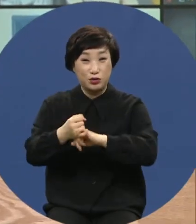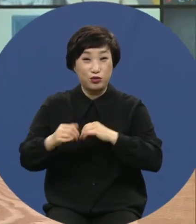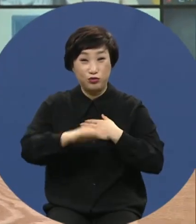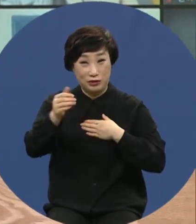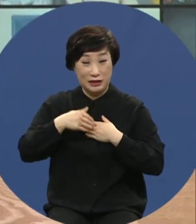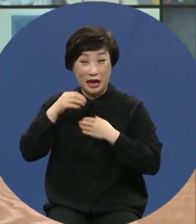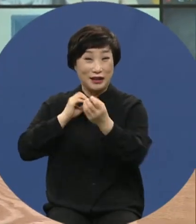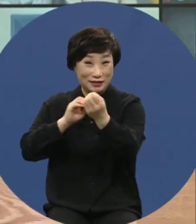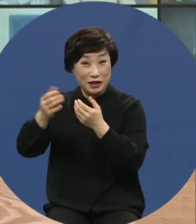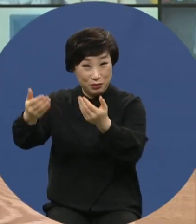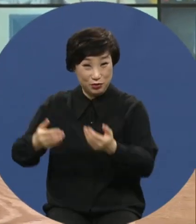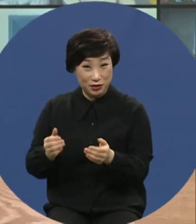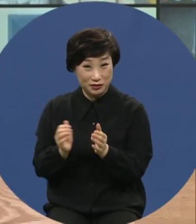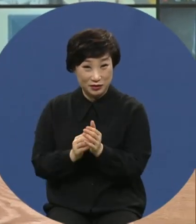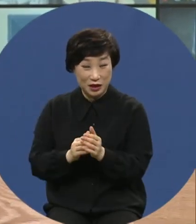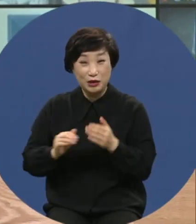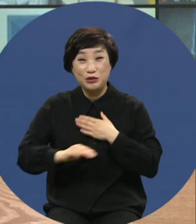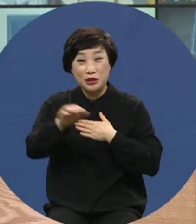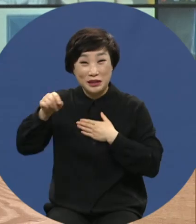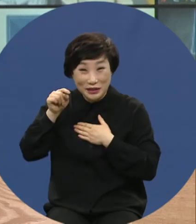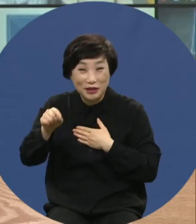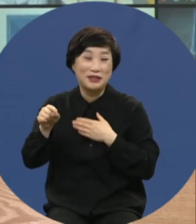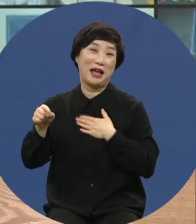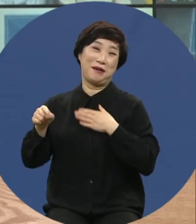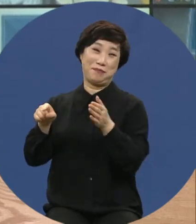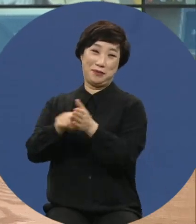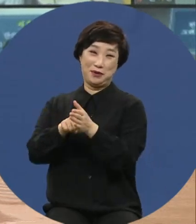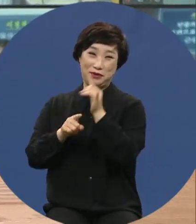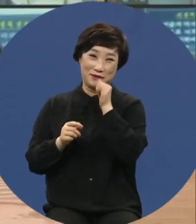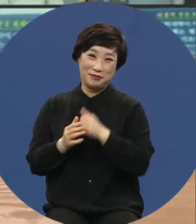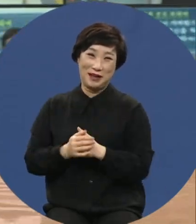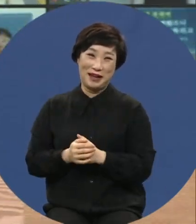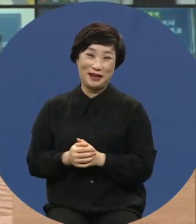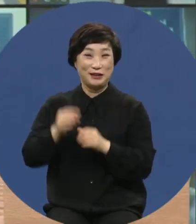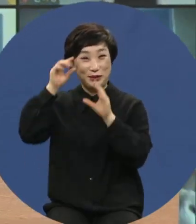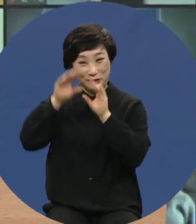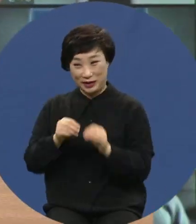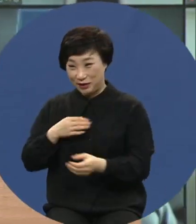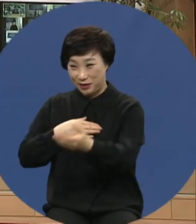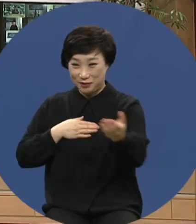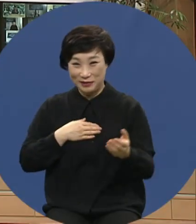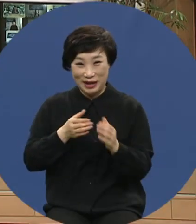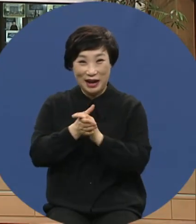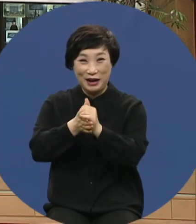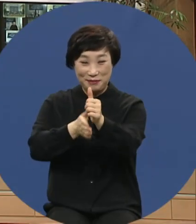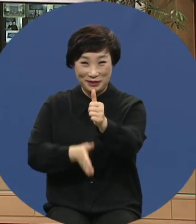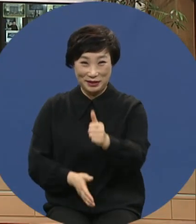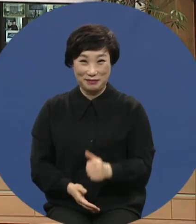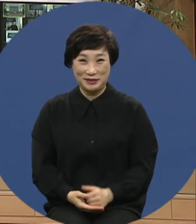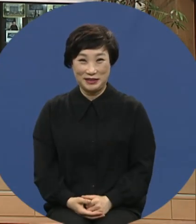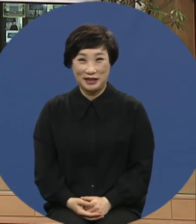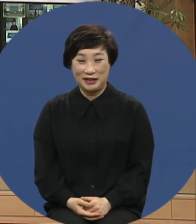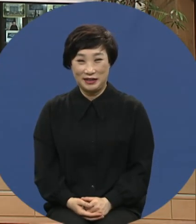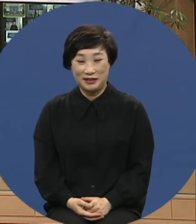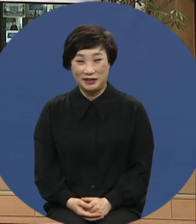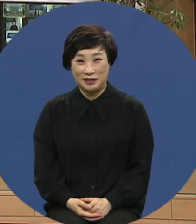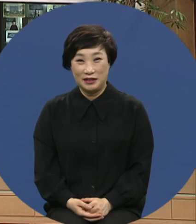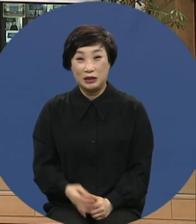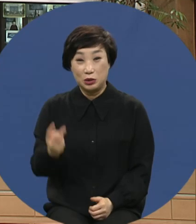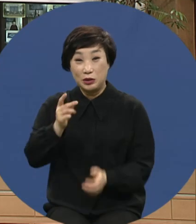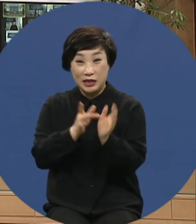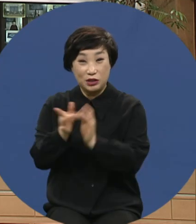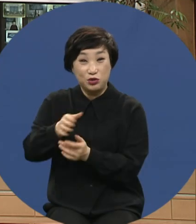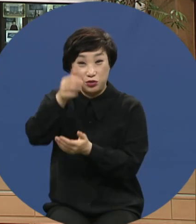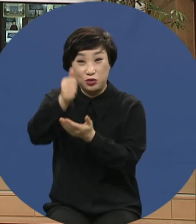우리에게 이루신 것입니다. 우리는 이것을 믿는 것입니다. 동의하시면 아멘 합시다. 그리고